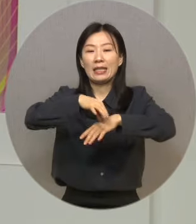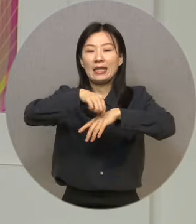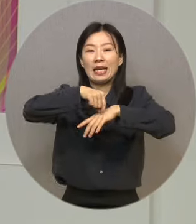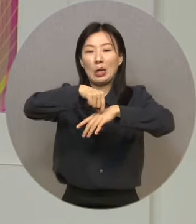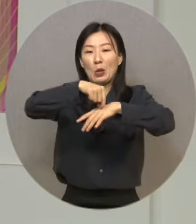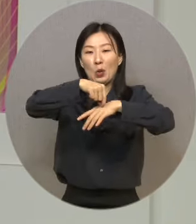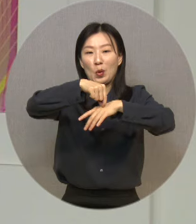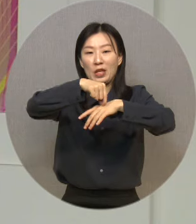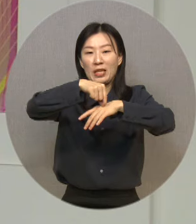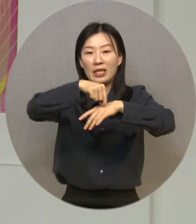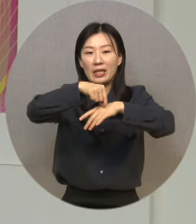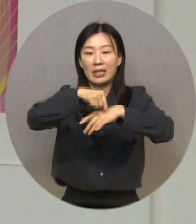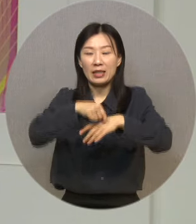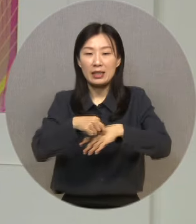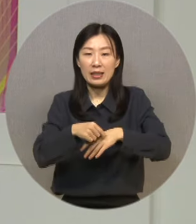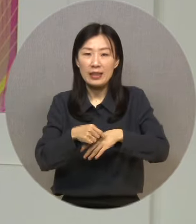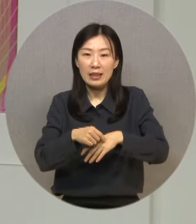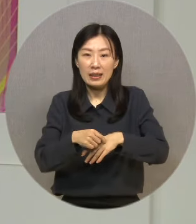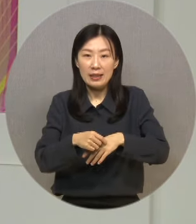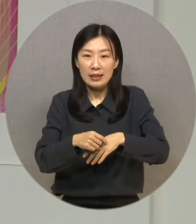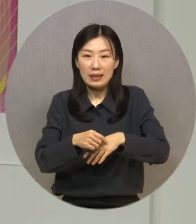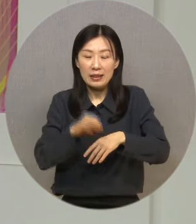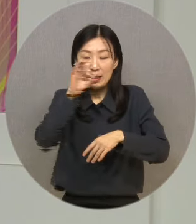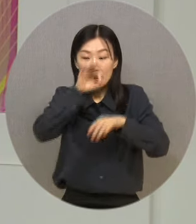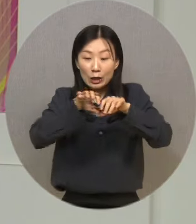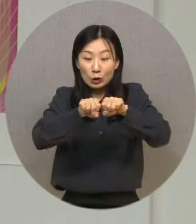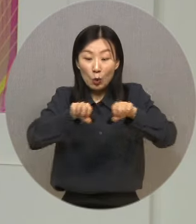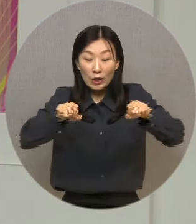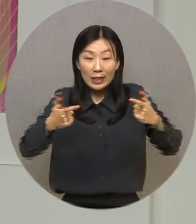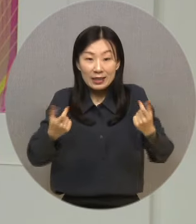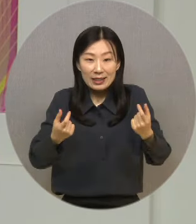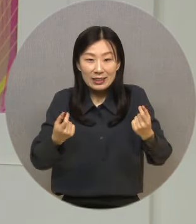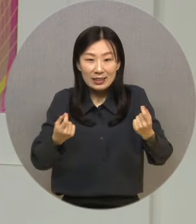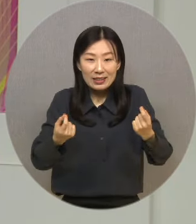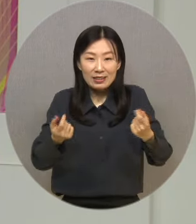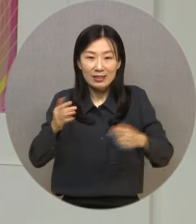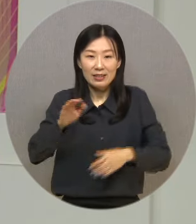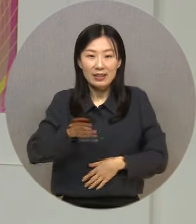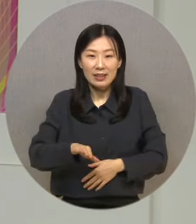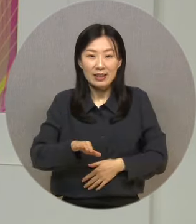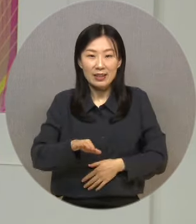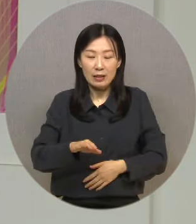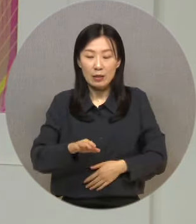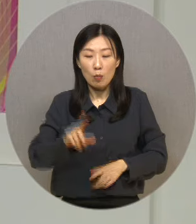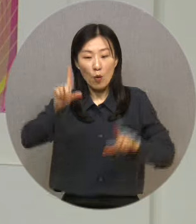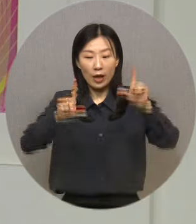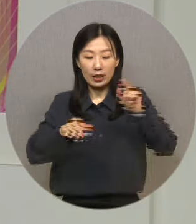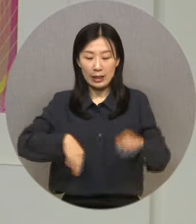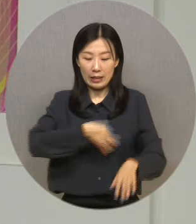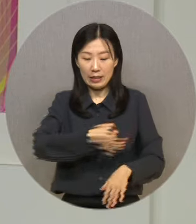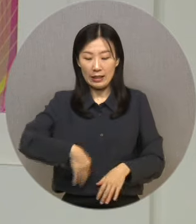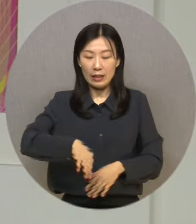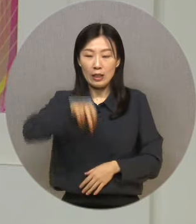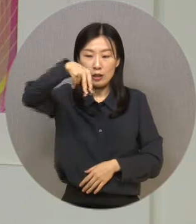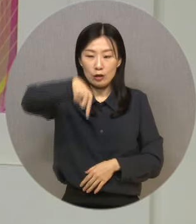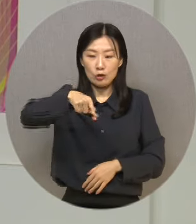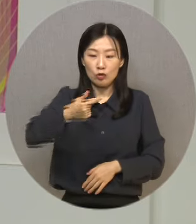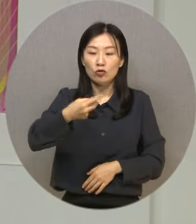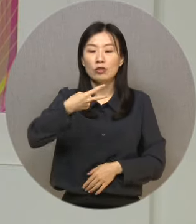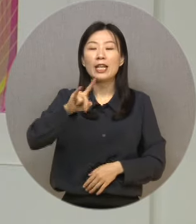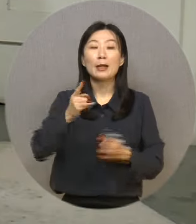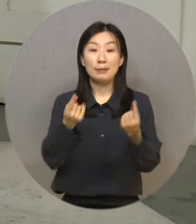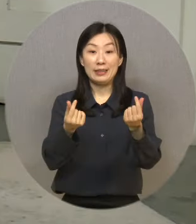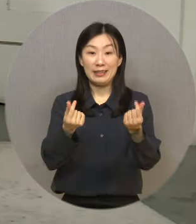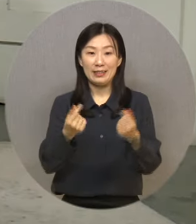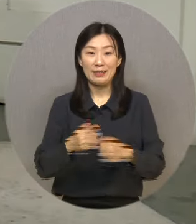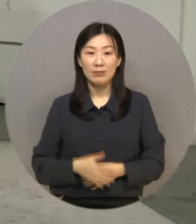건데 소시지 같은 건데 그 대신에 네. 그 생긴 모양이 순대랑 비슷해요. 네. 아